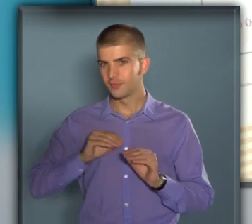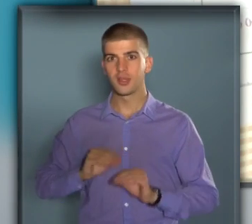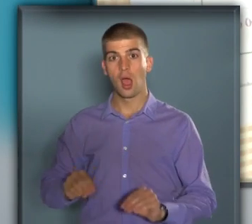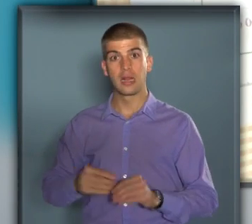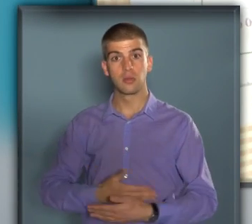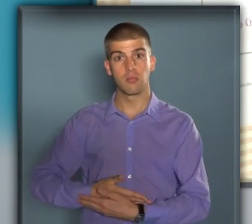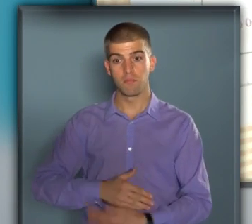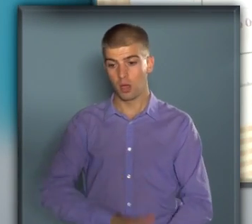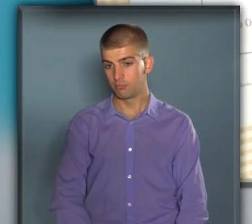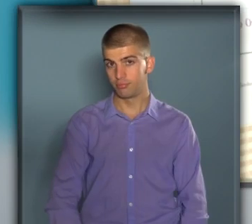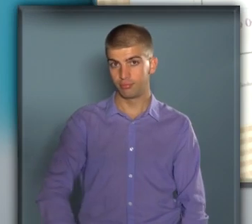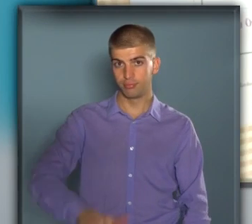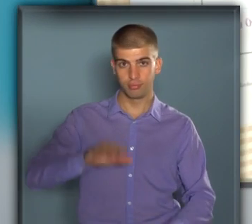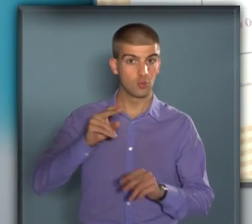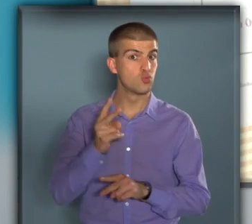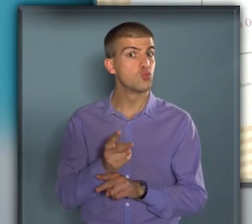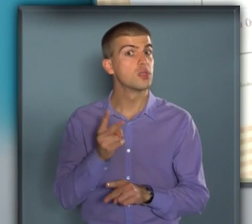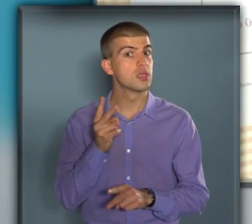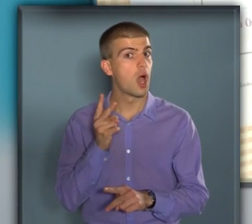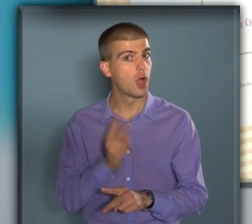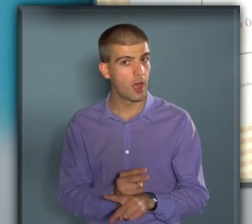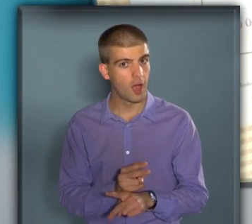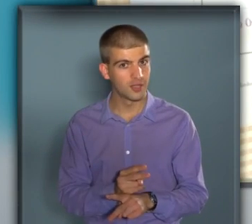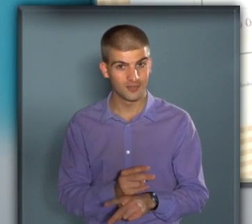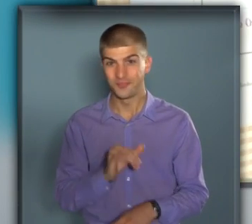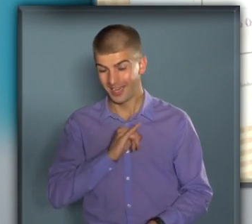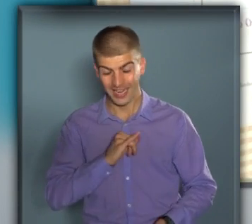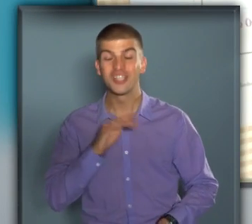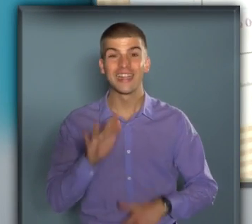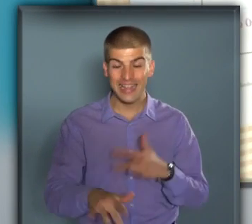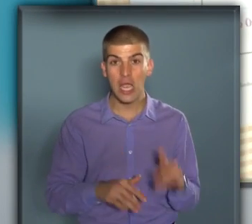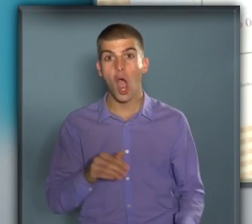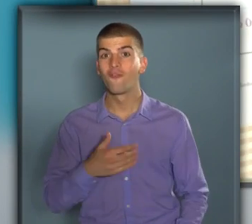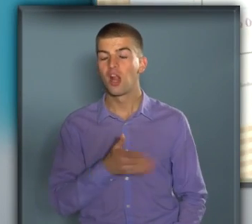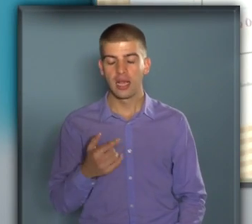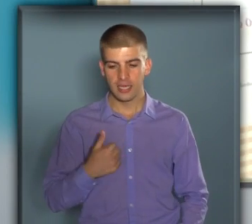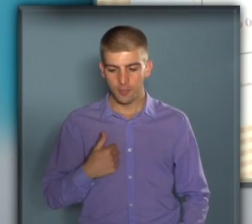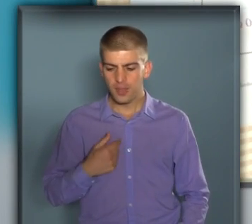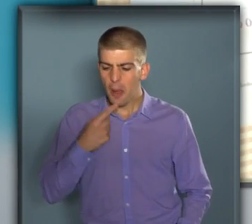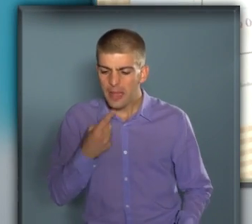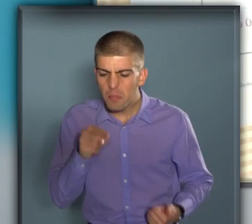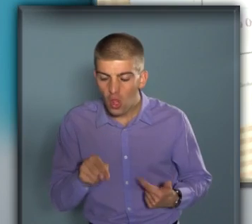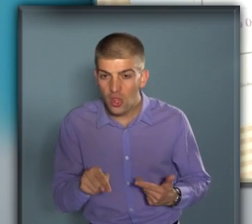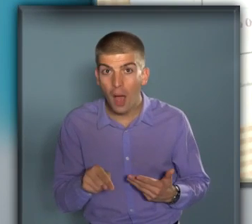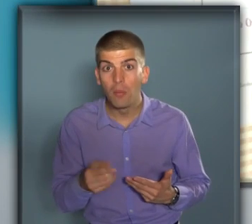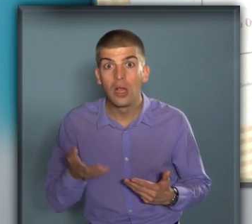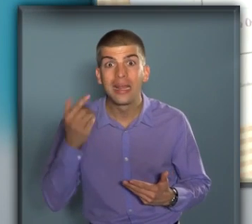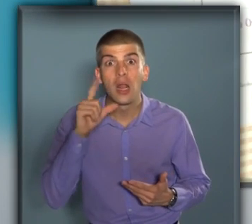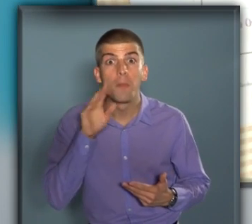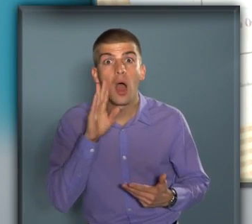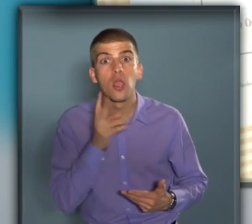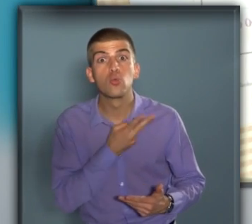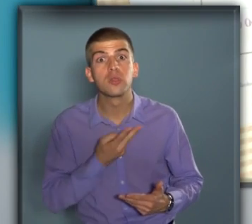hogy az, amikor Kiki azt tapasztalja magáról, hogy mondjuk szó szerint képes azt mondani a gyerekének, amire